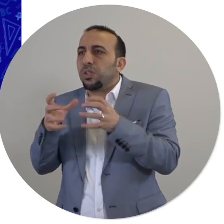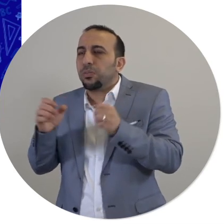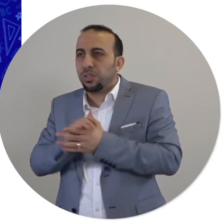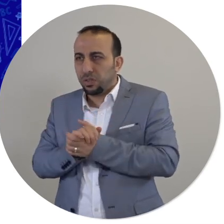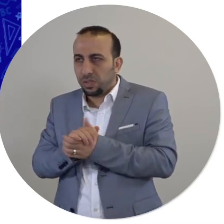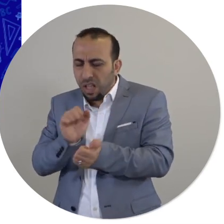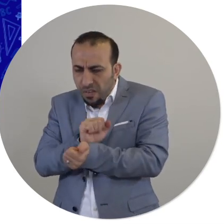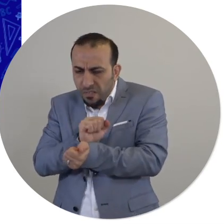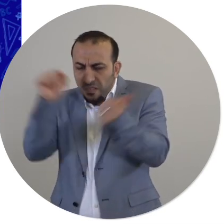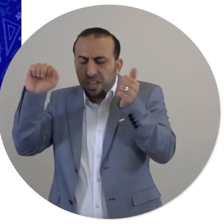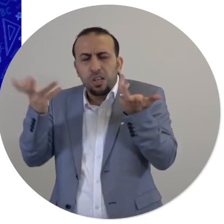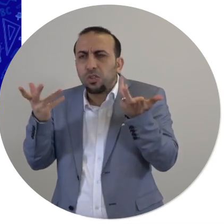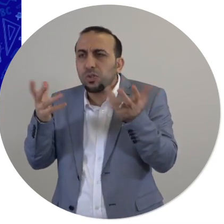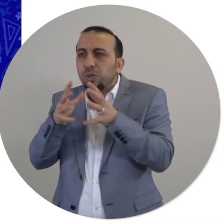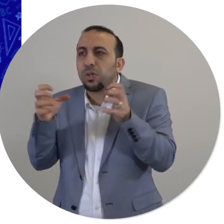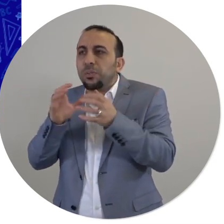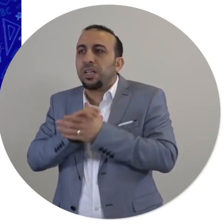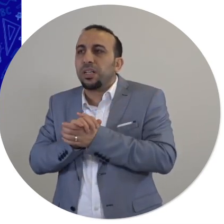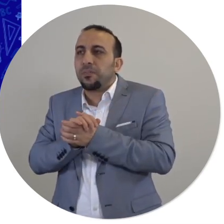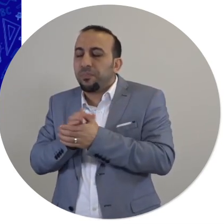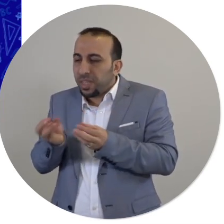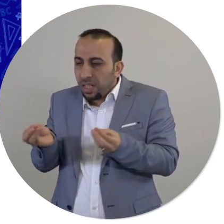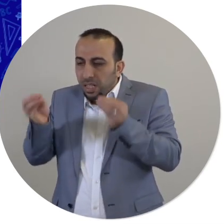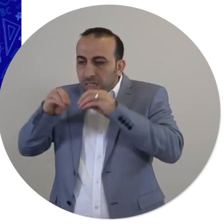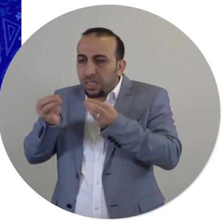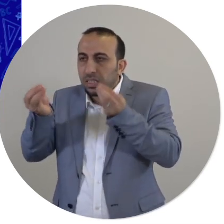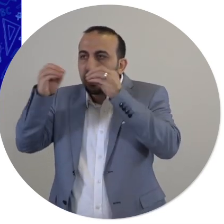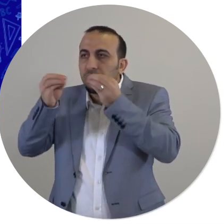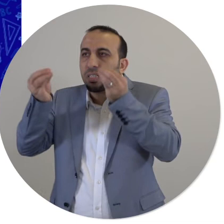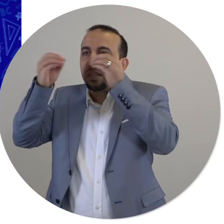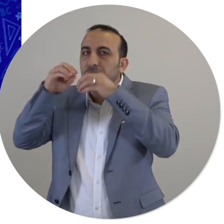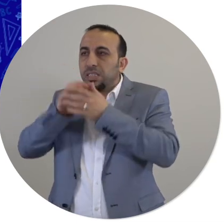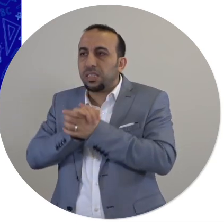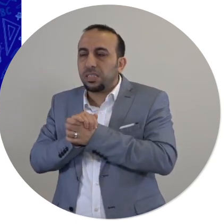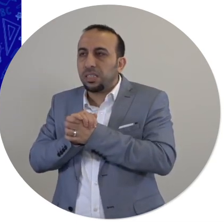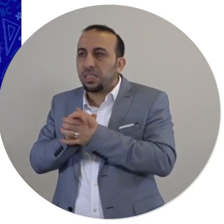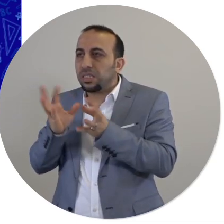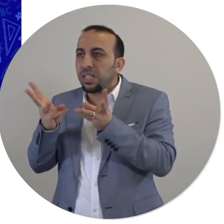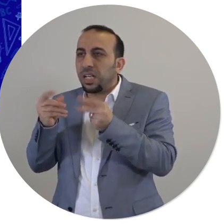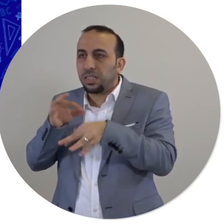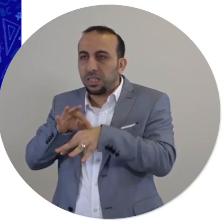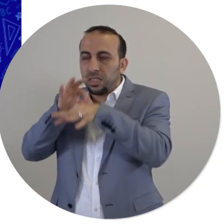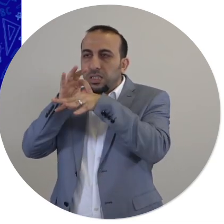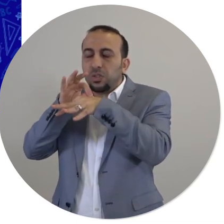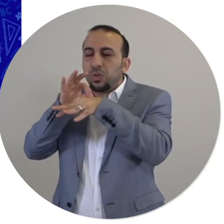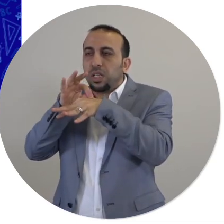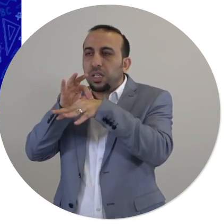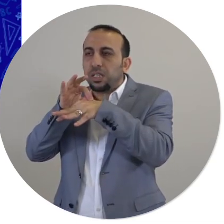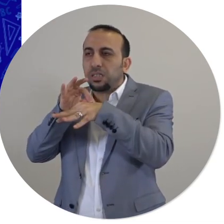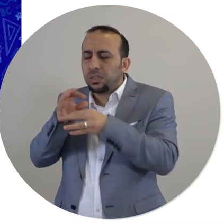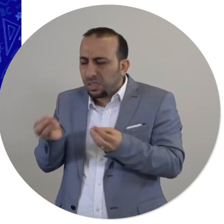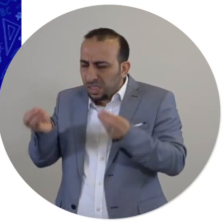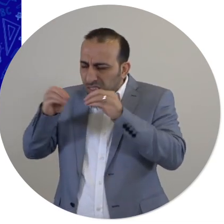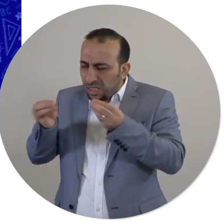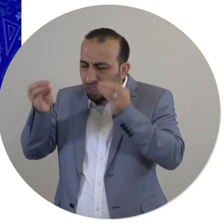هو عبارة عن زيادة عدد السكان بمعدلات نمو لا تتفق مع معدلات التنمية الاقتصادية، يعني